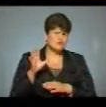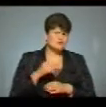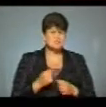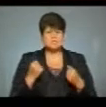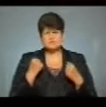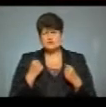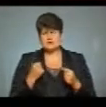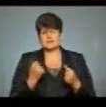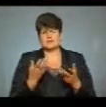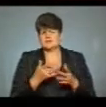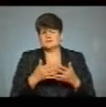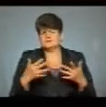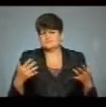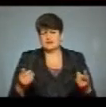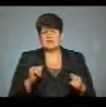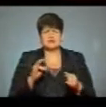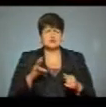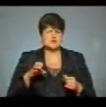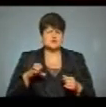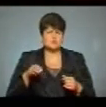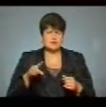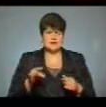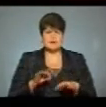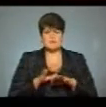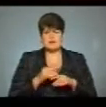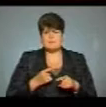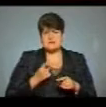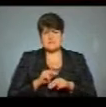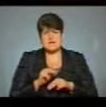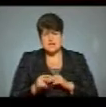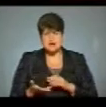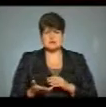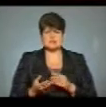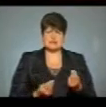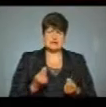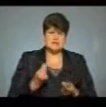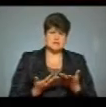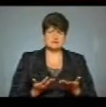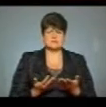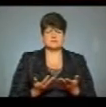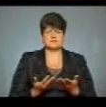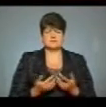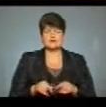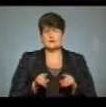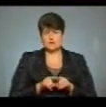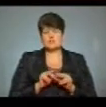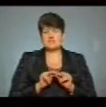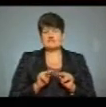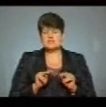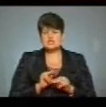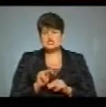спортивний інвентар, інструменти для проведення майстер-класів, ігр. І також вчать